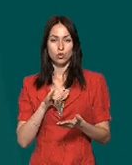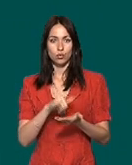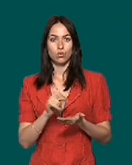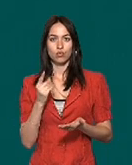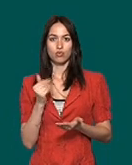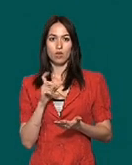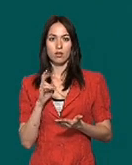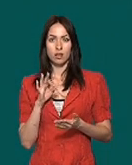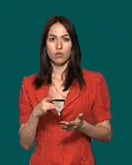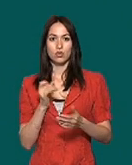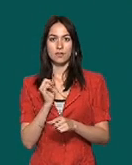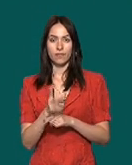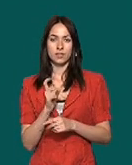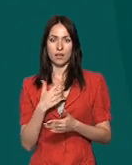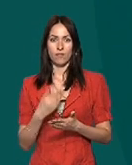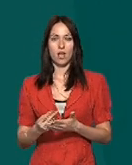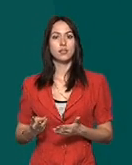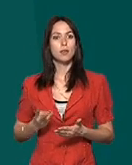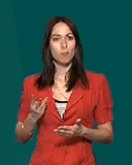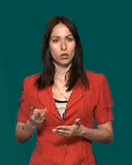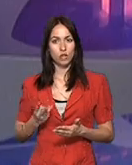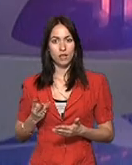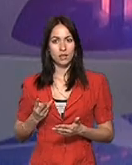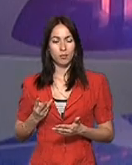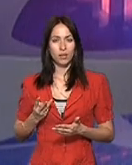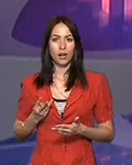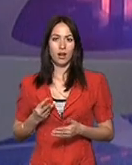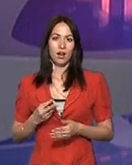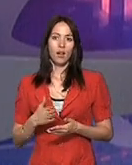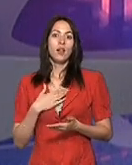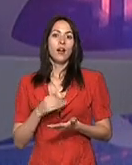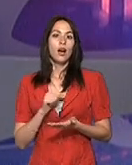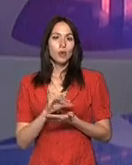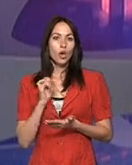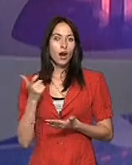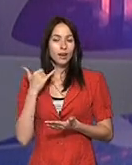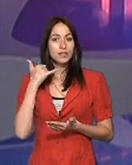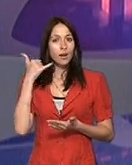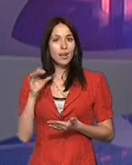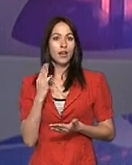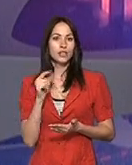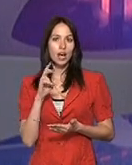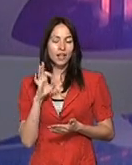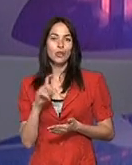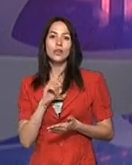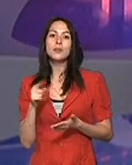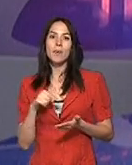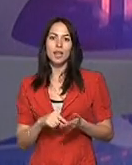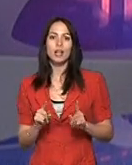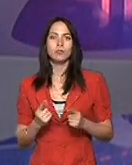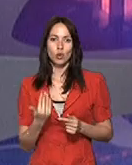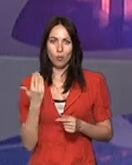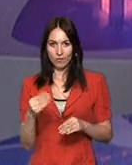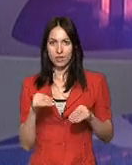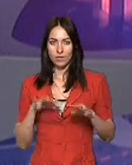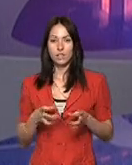Шахненко звільнений за власним бажанням. Кореспонденти ЮА Харків зателефонували Євгену Шахненко з питанням, чому він